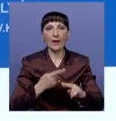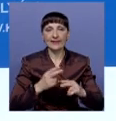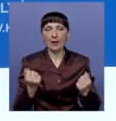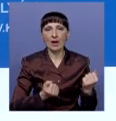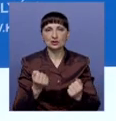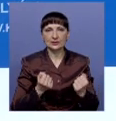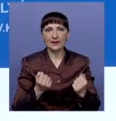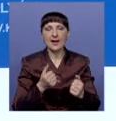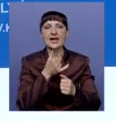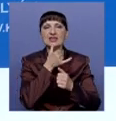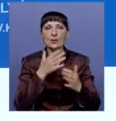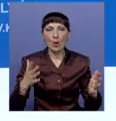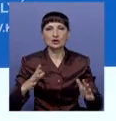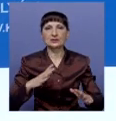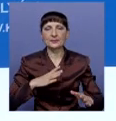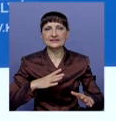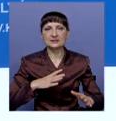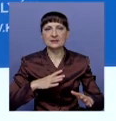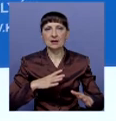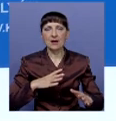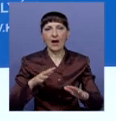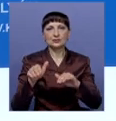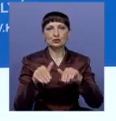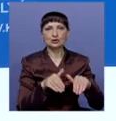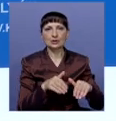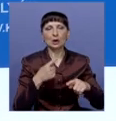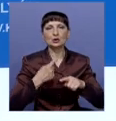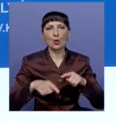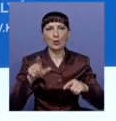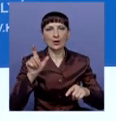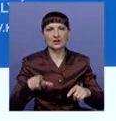транспортное средство не может быть отчуждено другому гражданину.